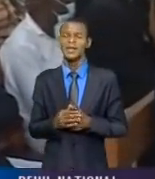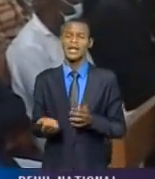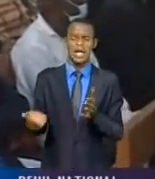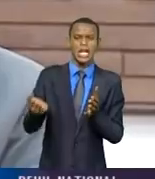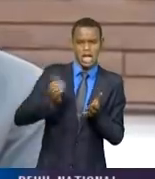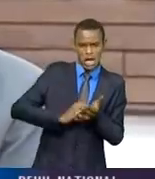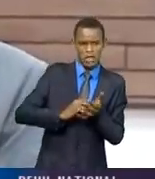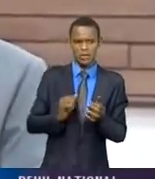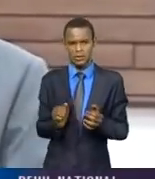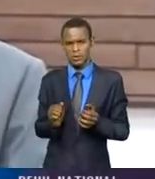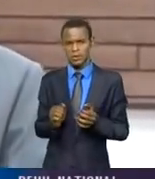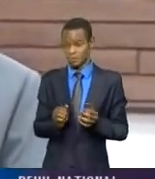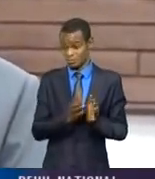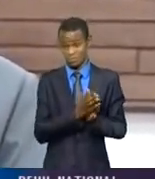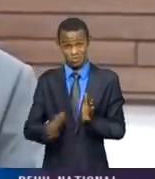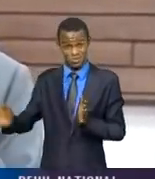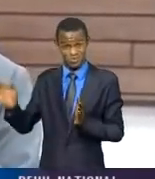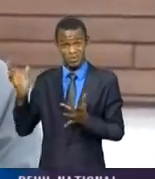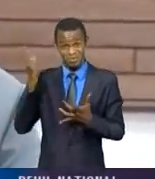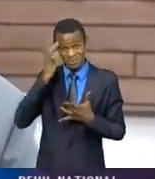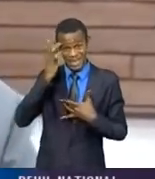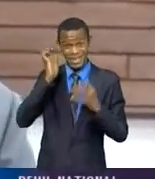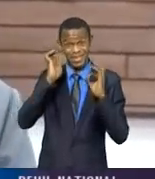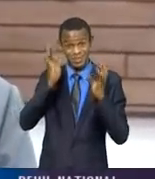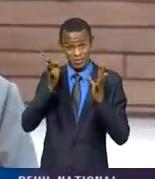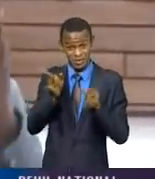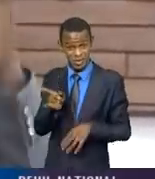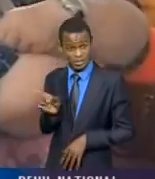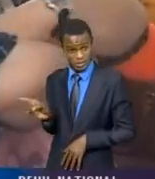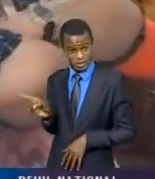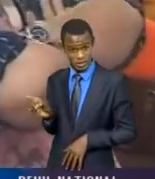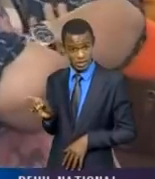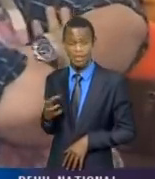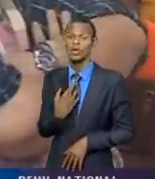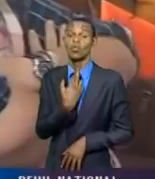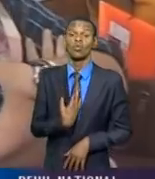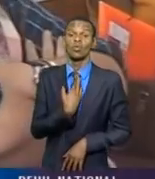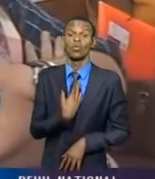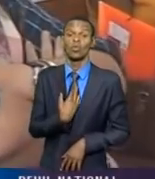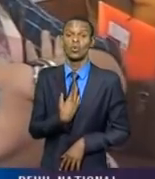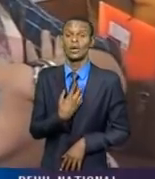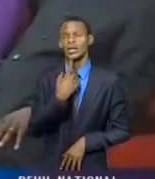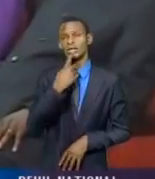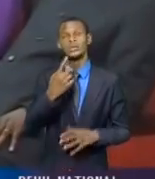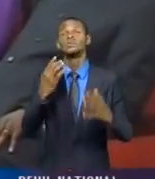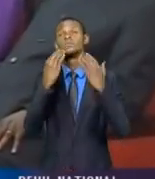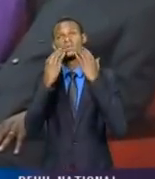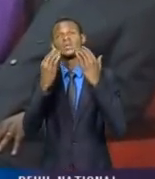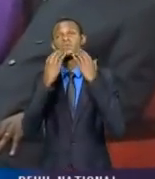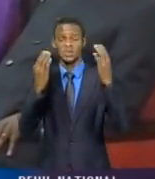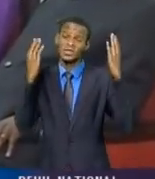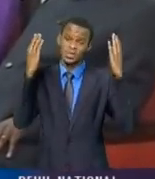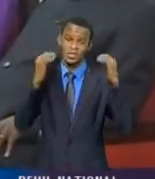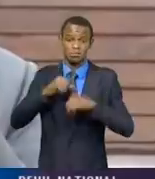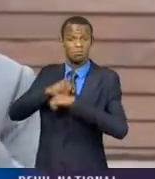moment des durées proche de la maladie dans sa vie le révérend docteur beaucoup noah a rendu grâce à dieu pour sa protection assurée en